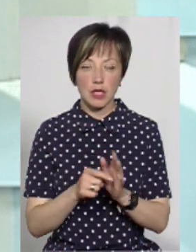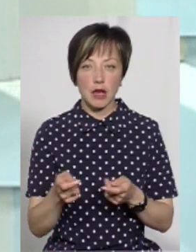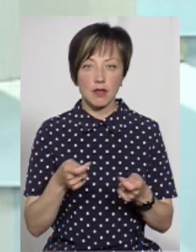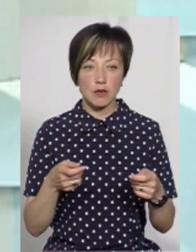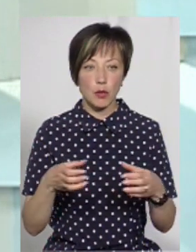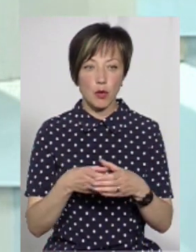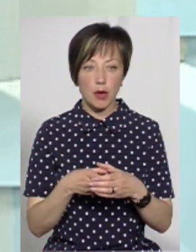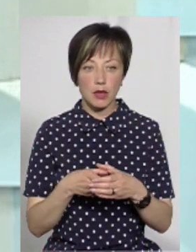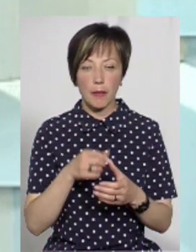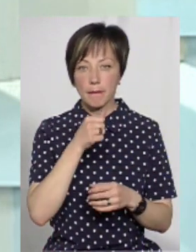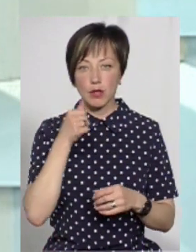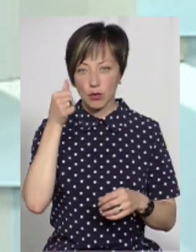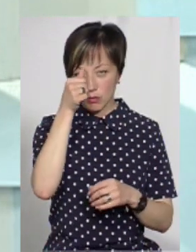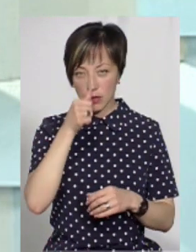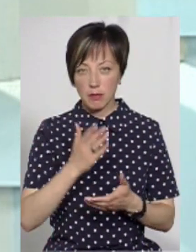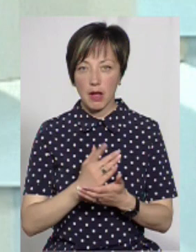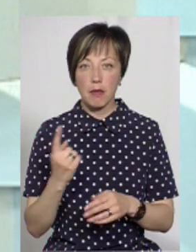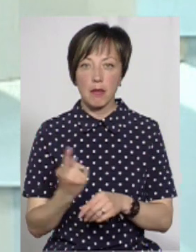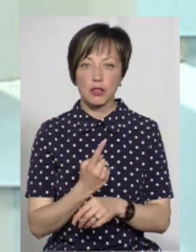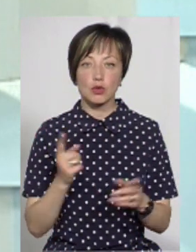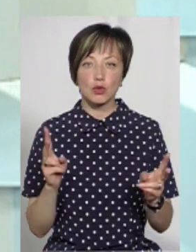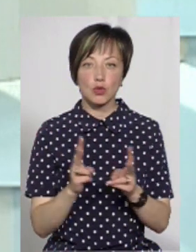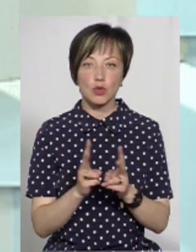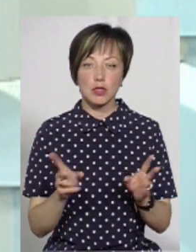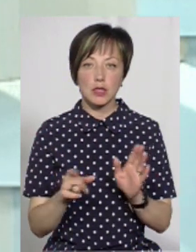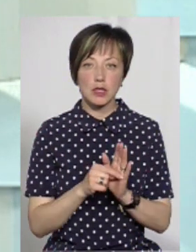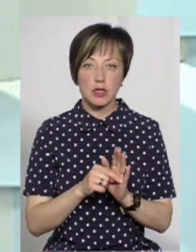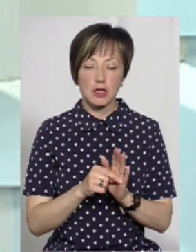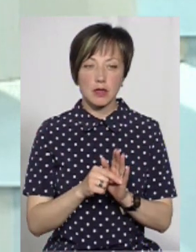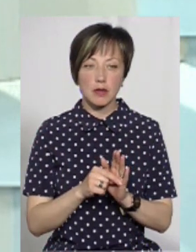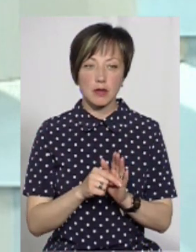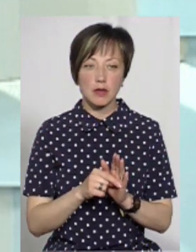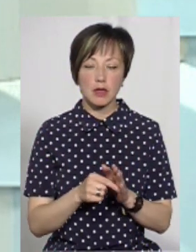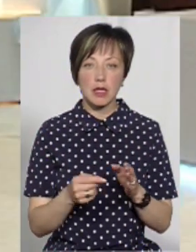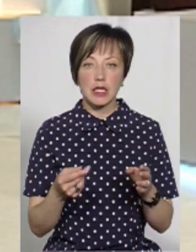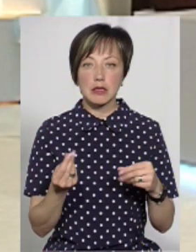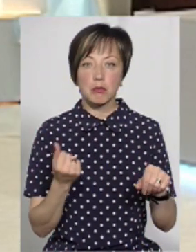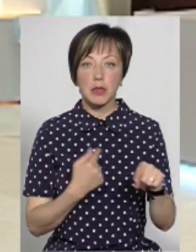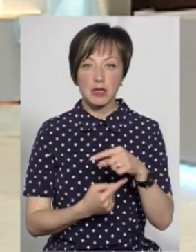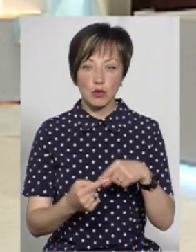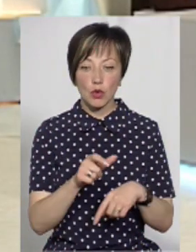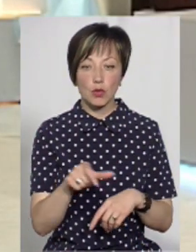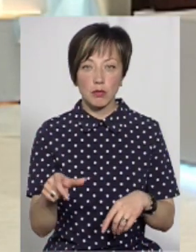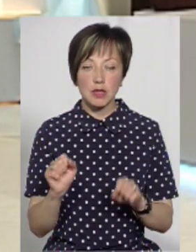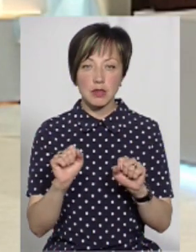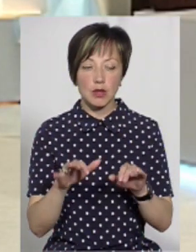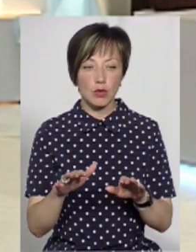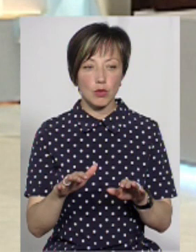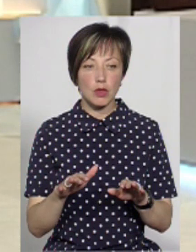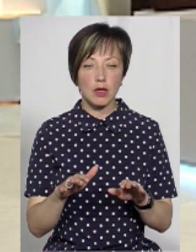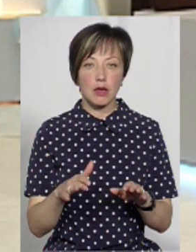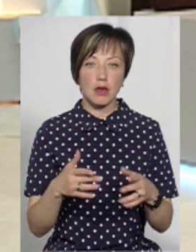громади. Минулого місяця мали першу зустріч з, як ми це голосно називаємо, з бізнесом, з людьми, які